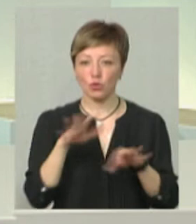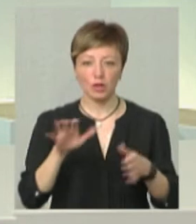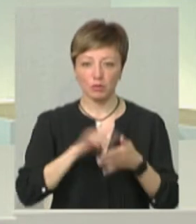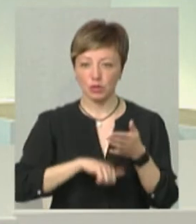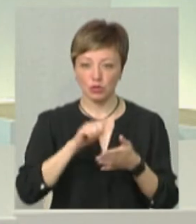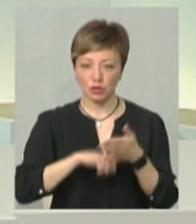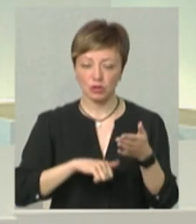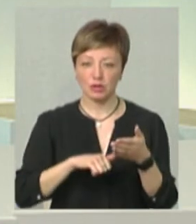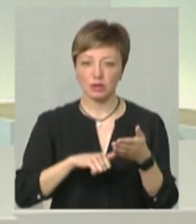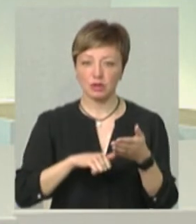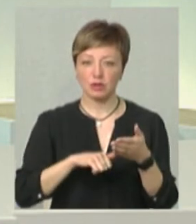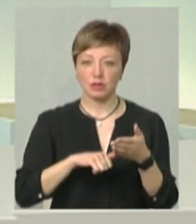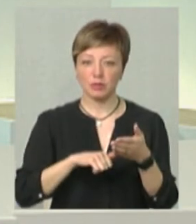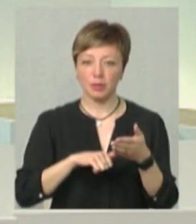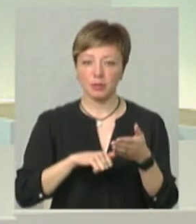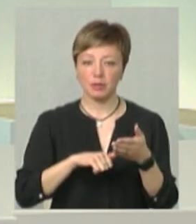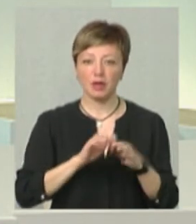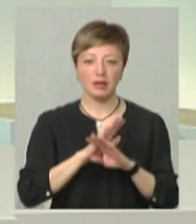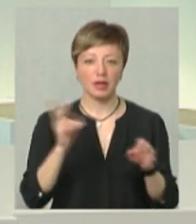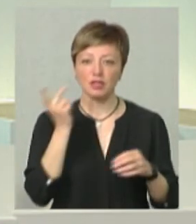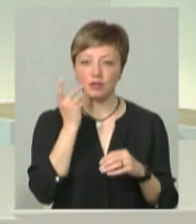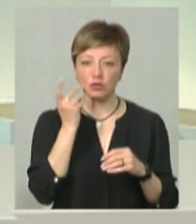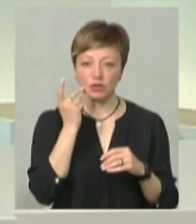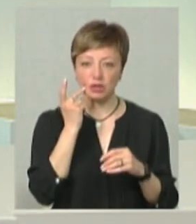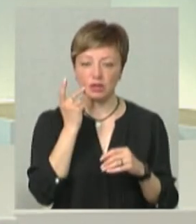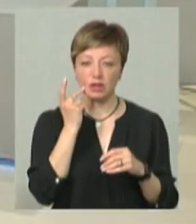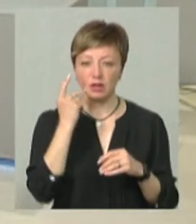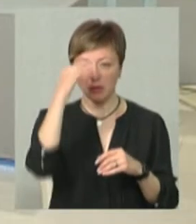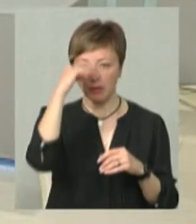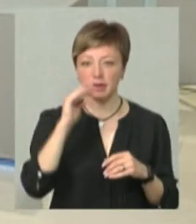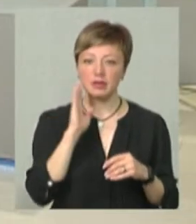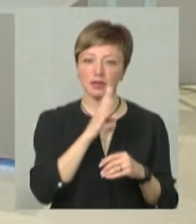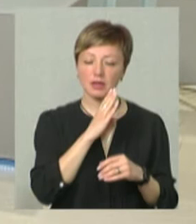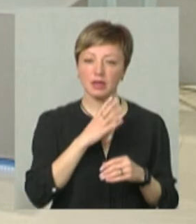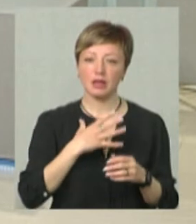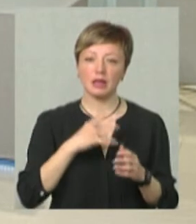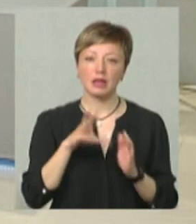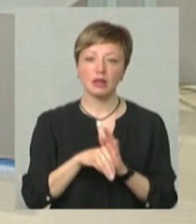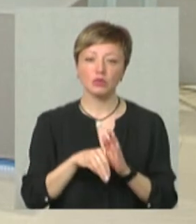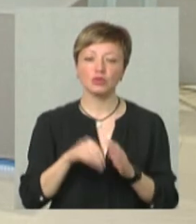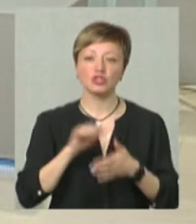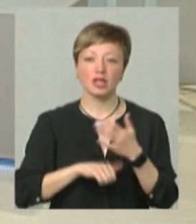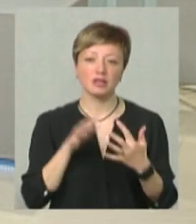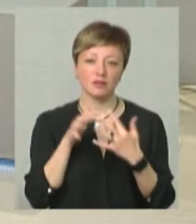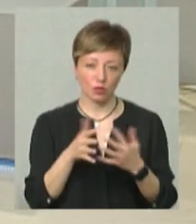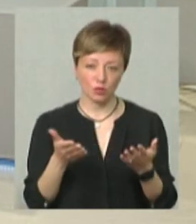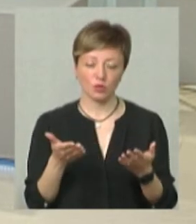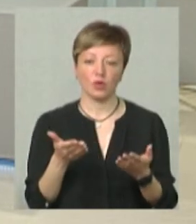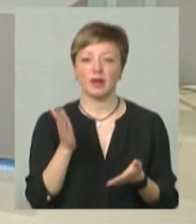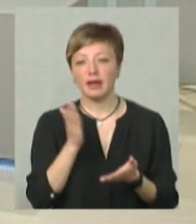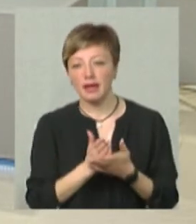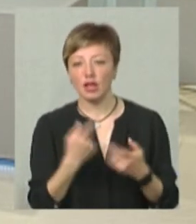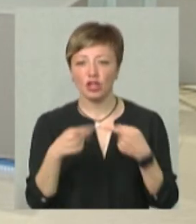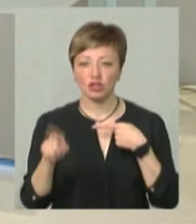причин, не завжди у нас батьки гинуть саме через військовий стан, да?